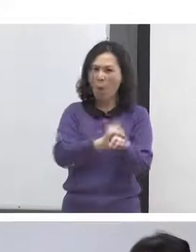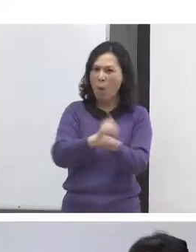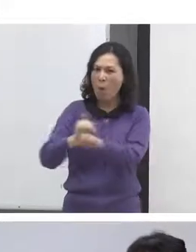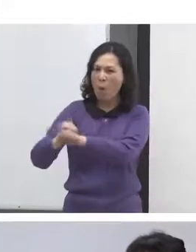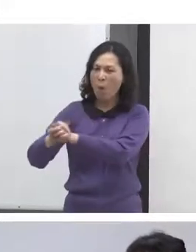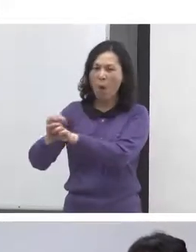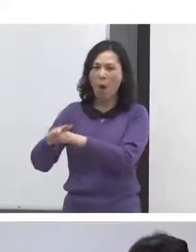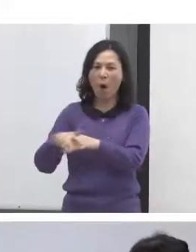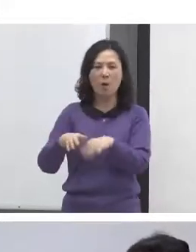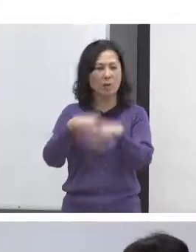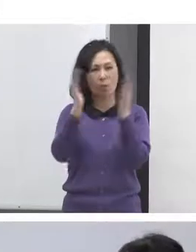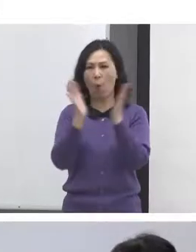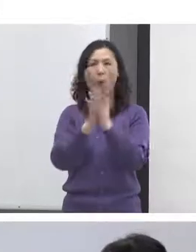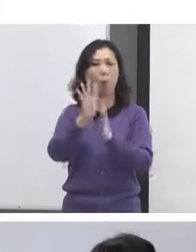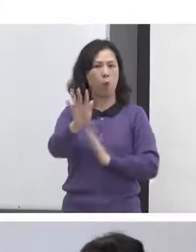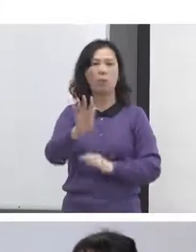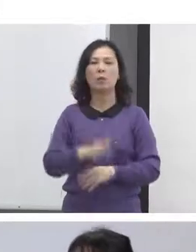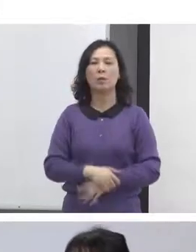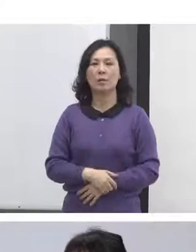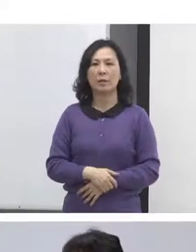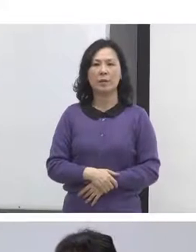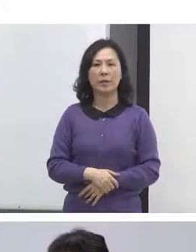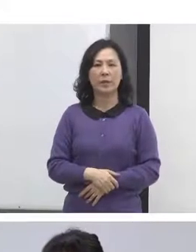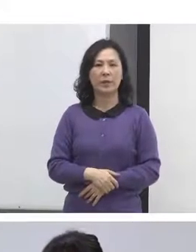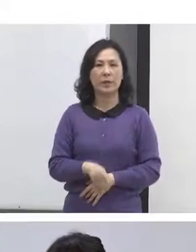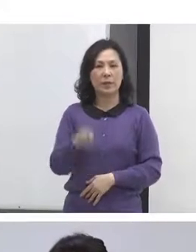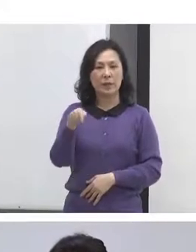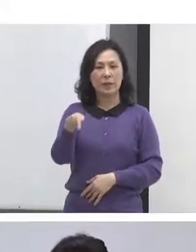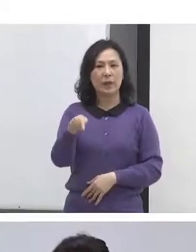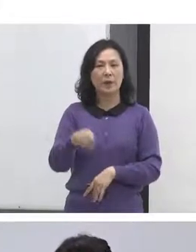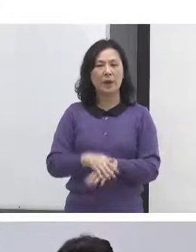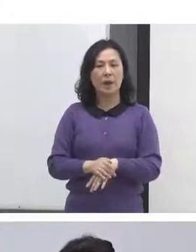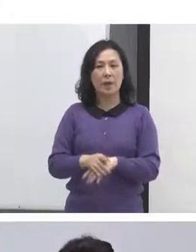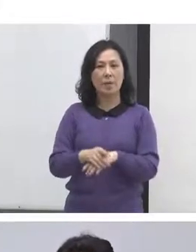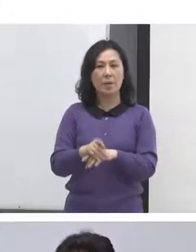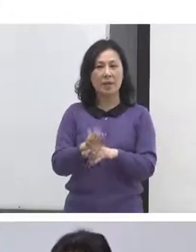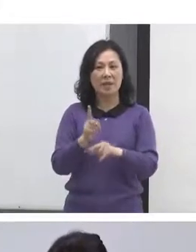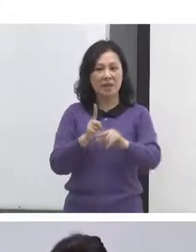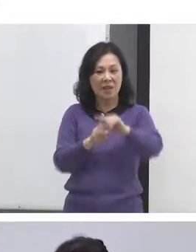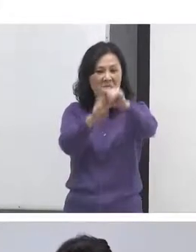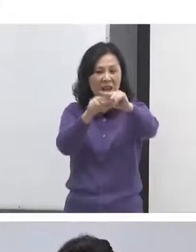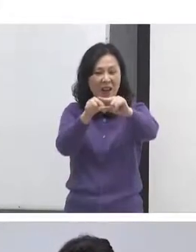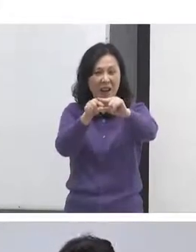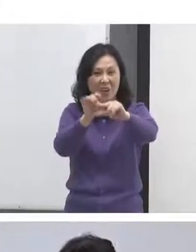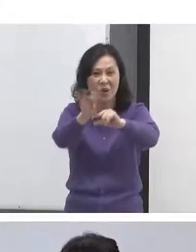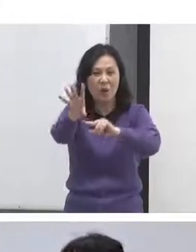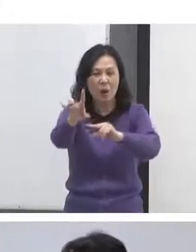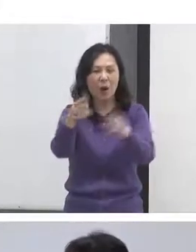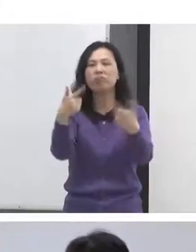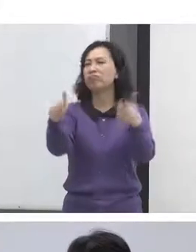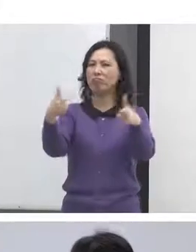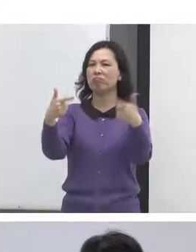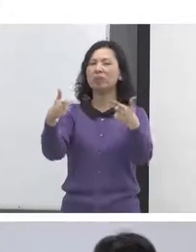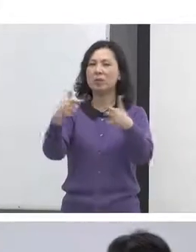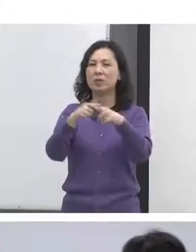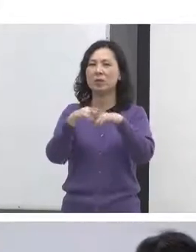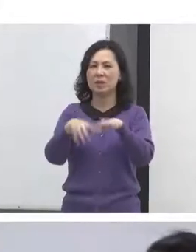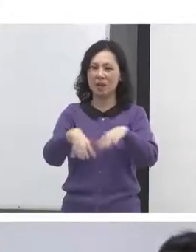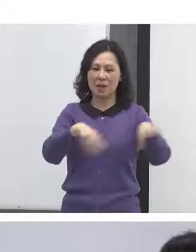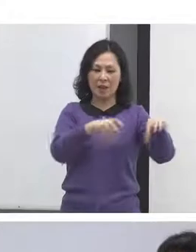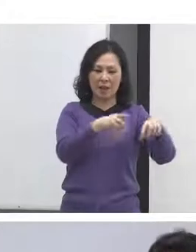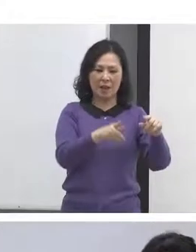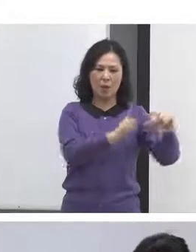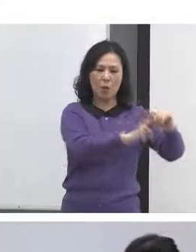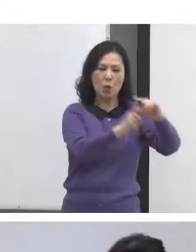们其实是他们不是去中心的，他们比较是多中心，就是刚刚这个 working teams 哈，那这